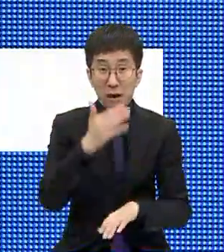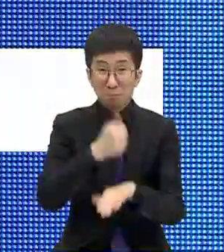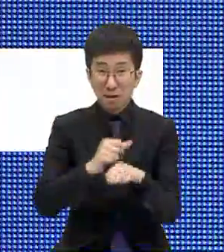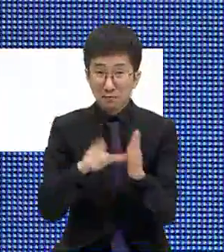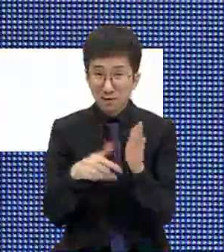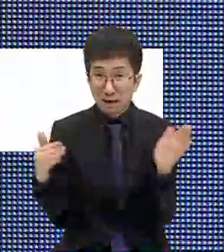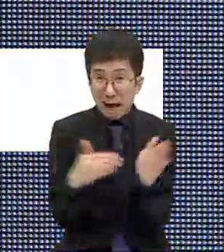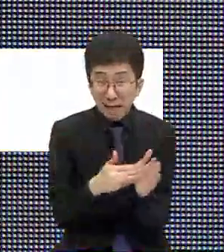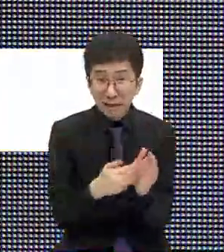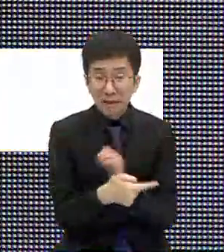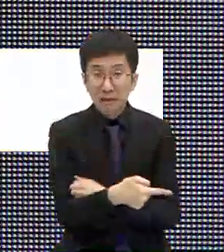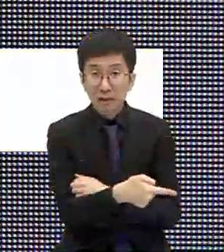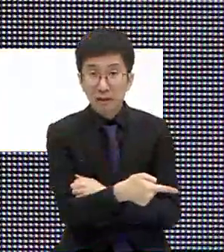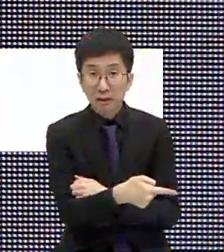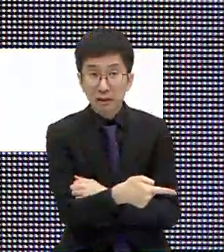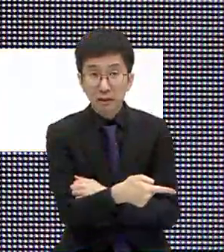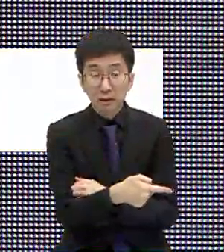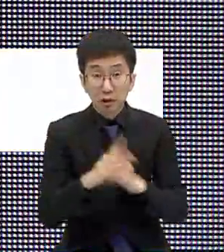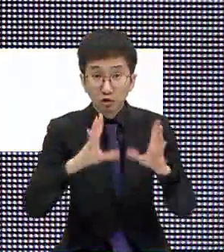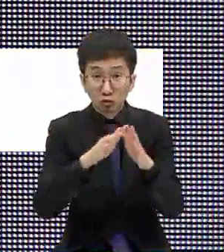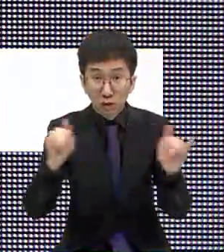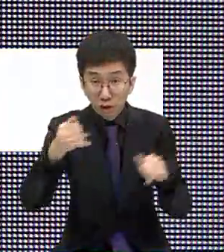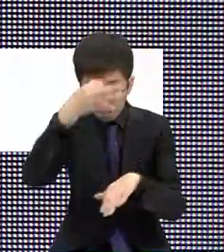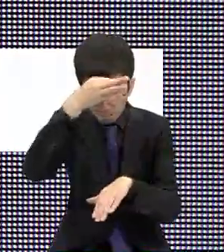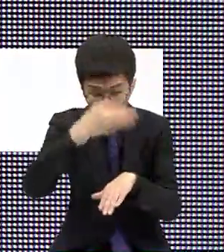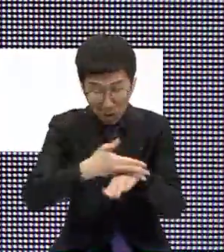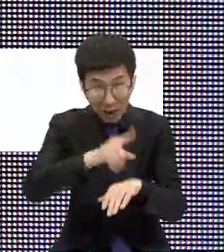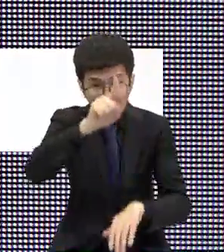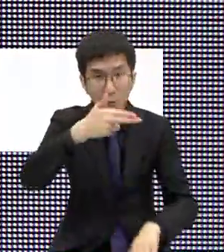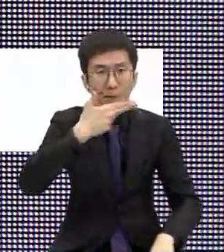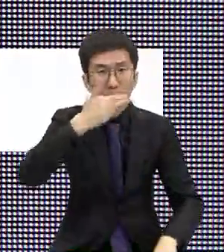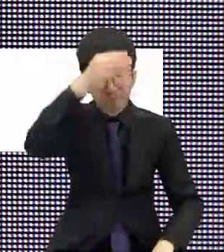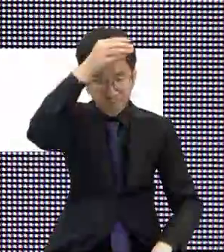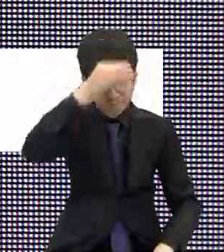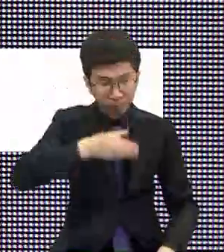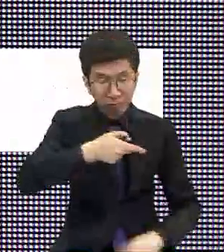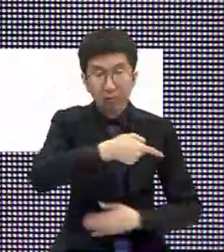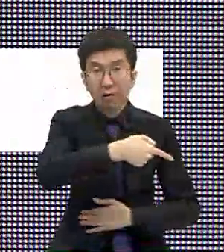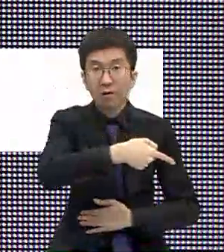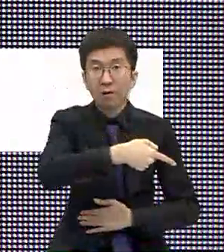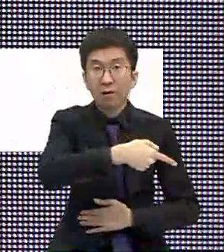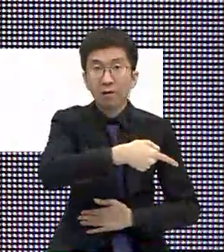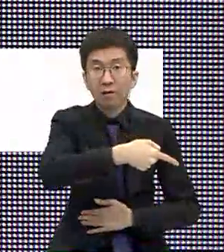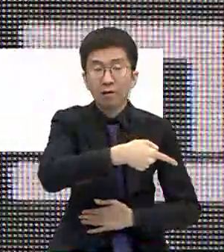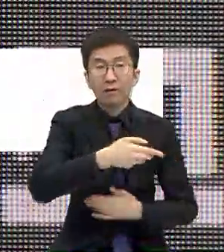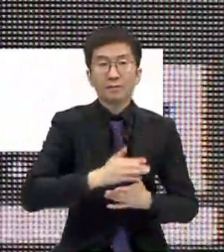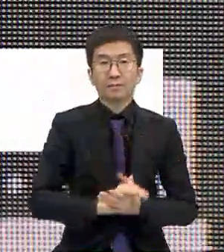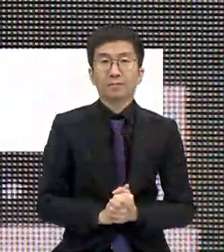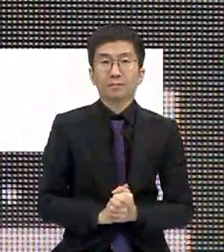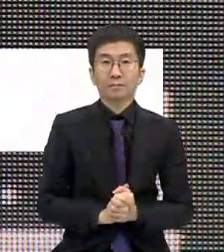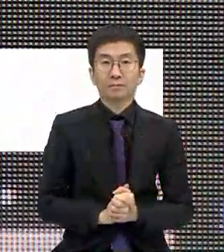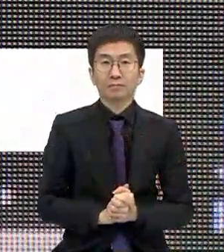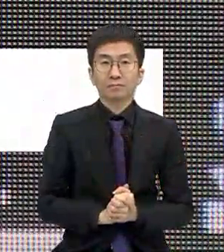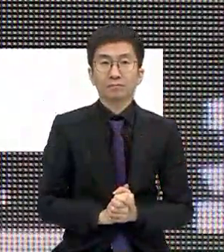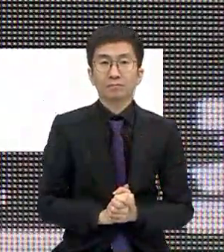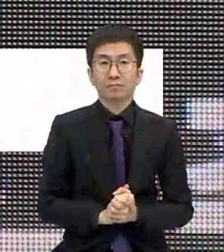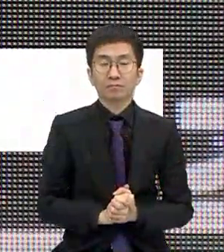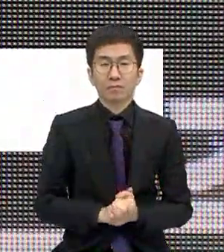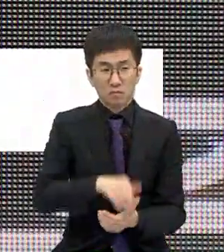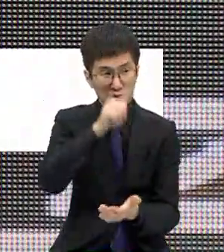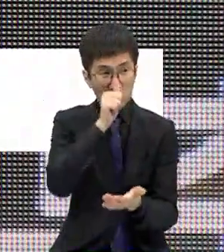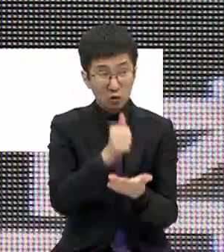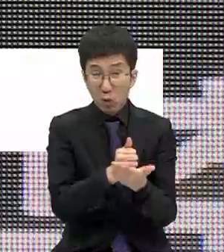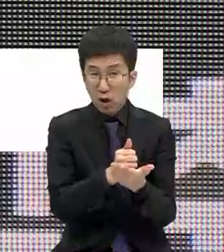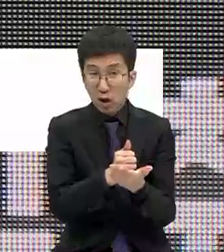순간까지도 국민께 반성하고 사과하지 않았습니다. 이 중대 범죄